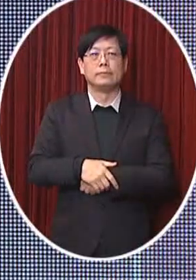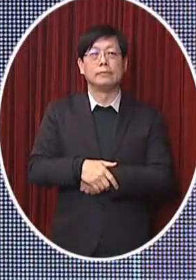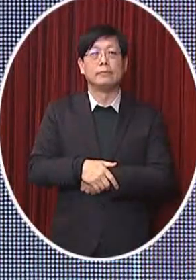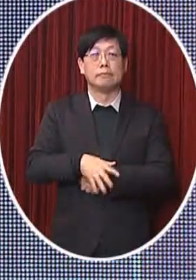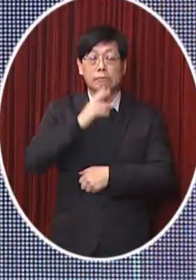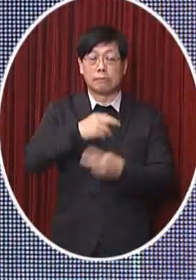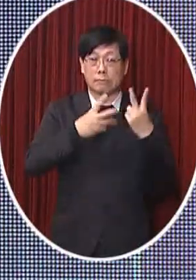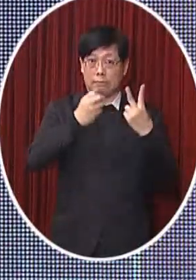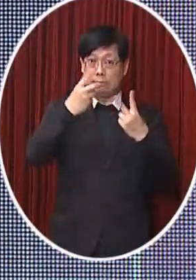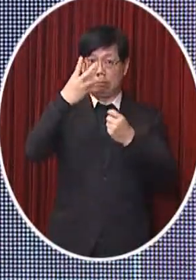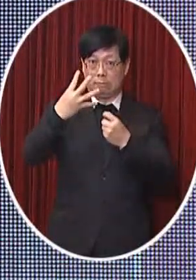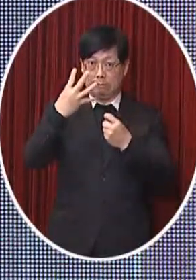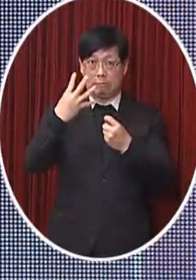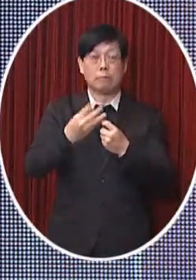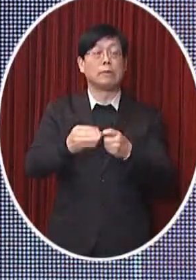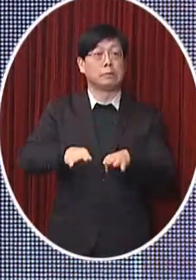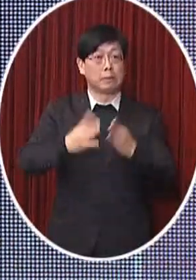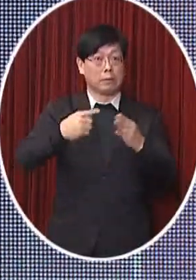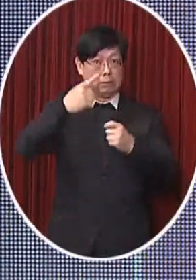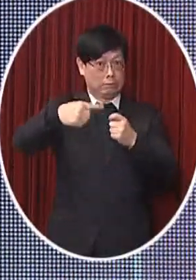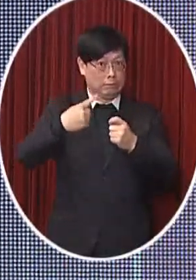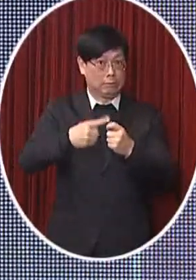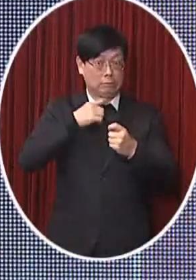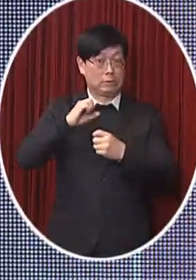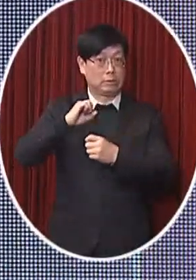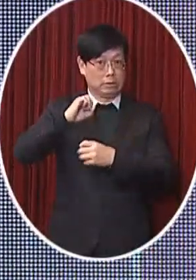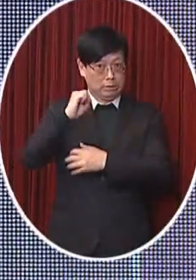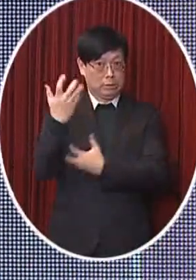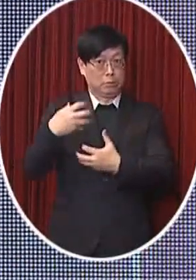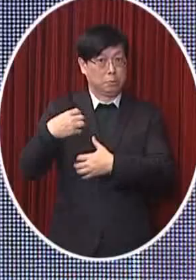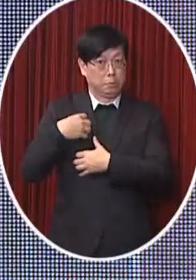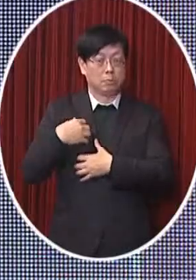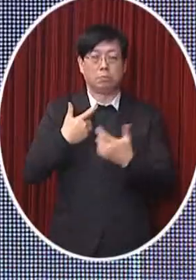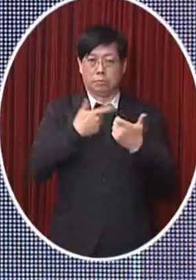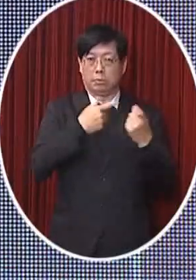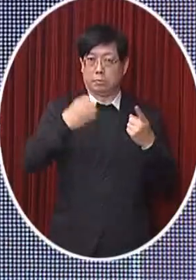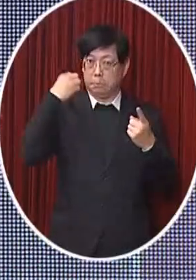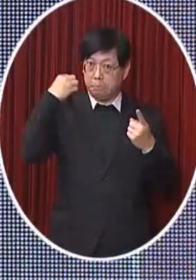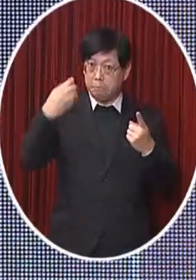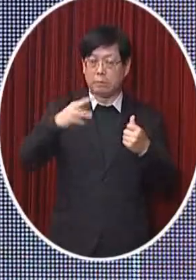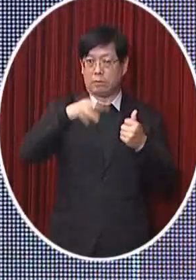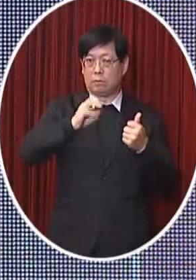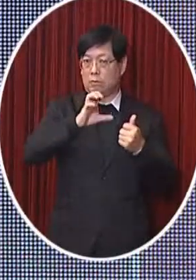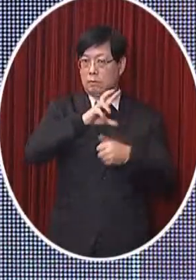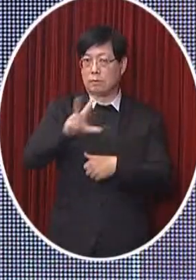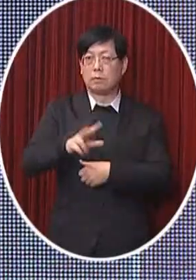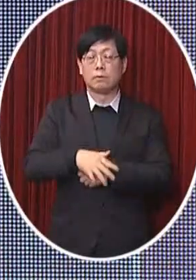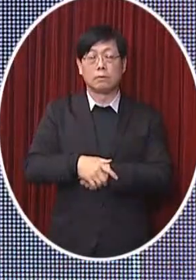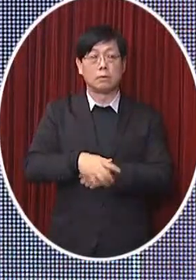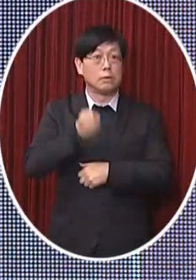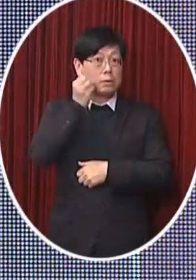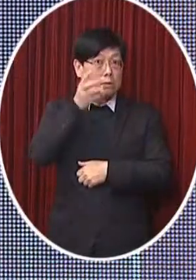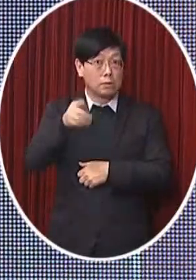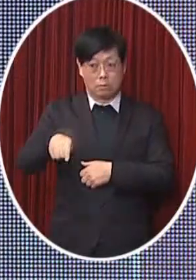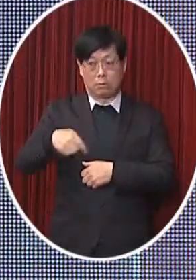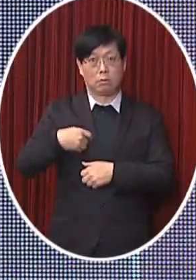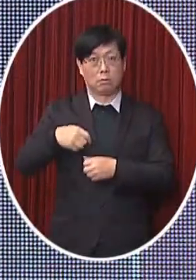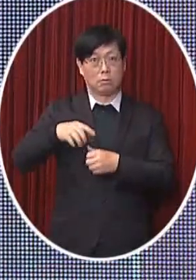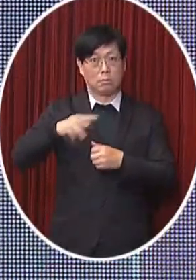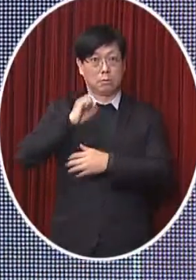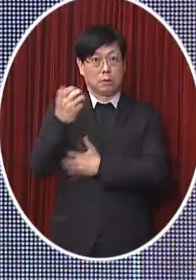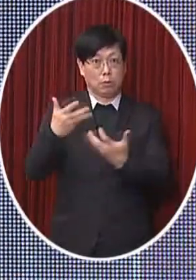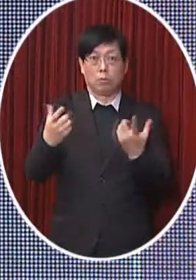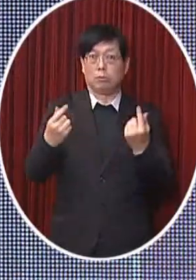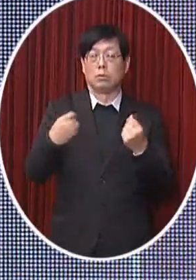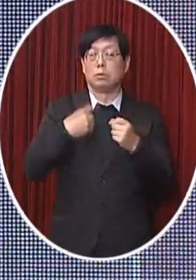不但是2024年开始的一年期义务役将适用新型的训练模式，四个月期的义务役